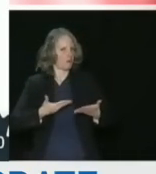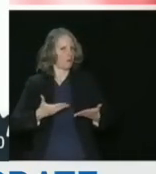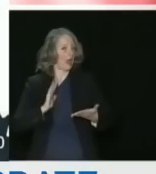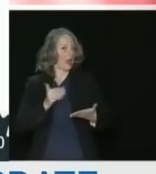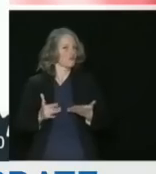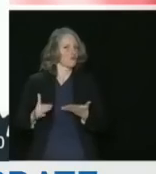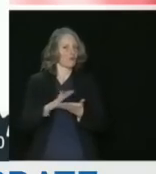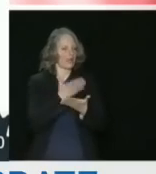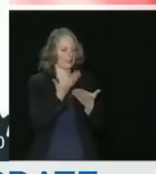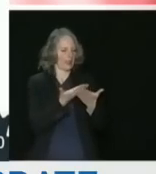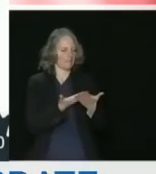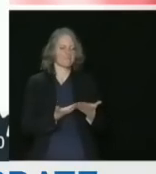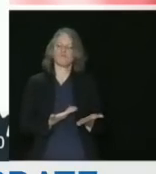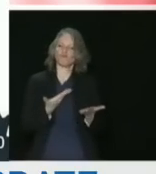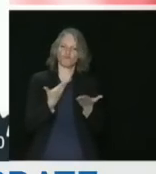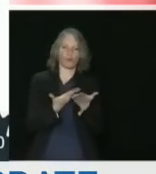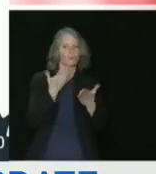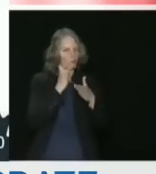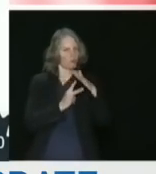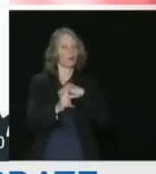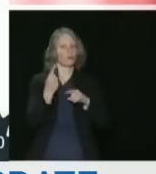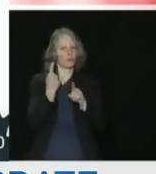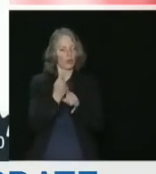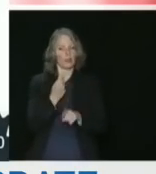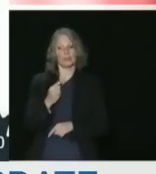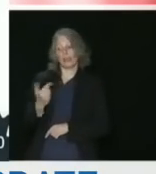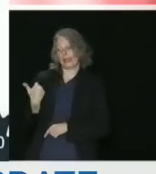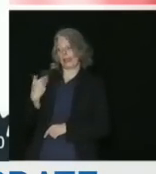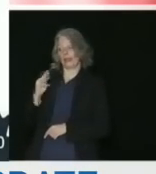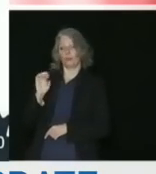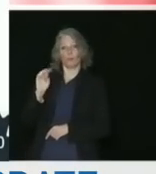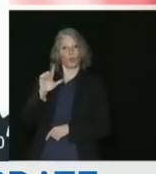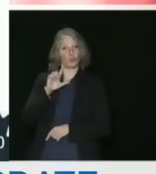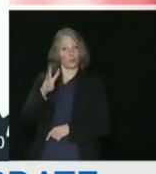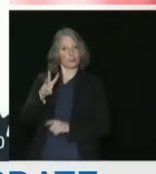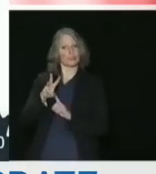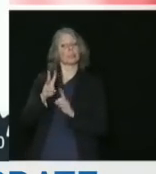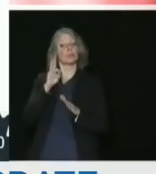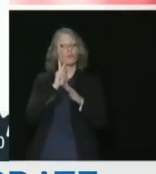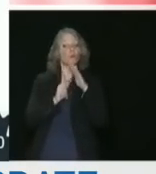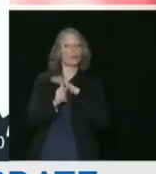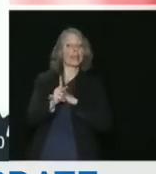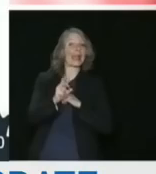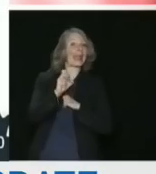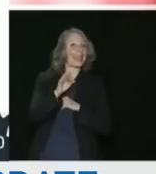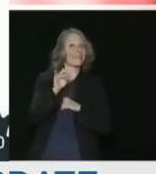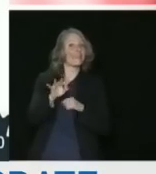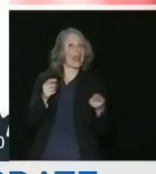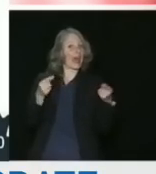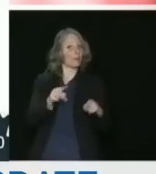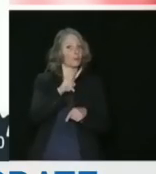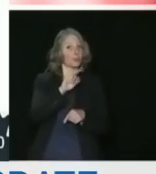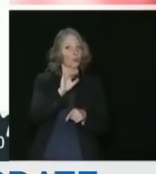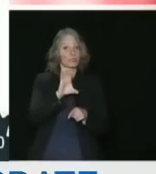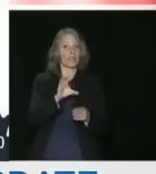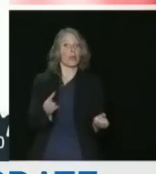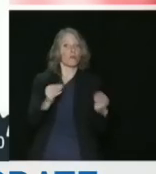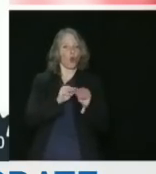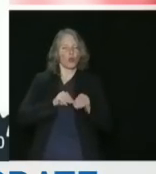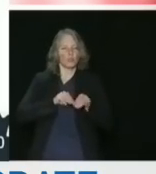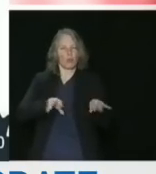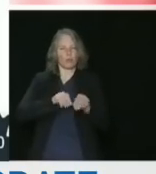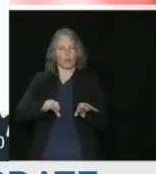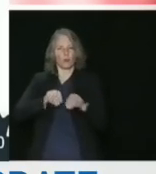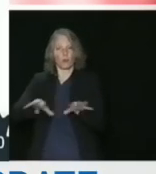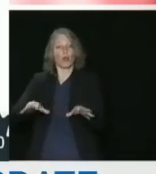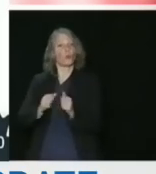en œuvre seeing de now. mesures de santé publique The March plus 26 rigoureuses long-range et sans le forecast respect des predicted what could précautions happen if more individuelles. contagious variants continued to spread without En mars